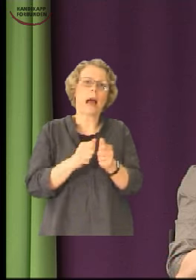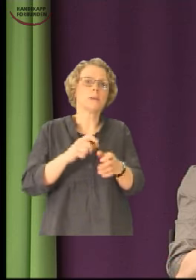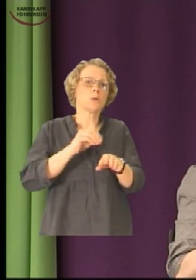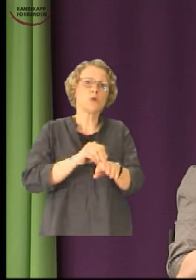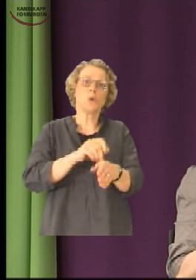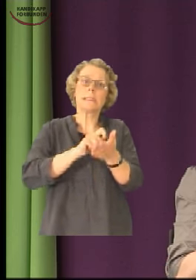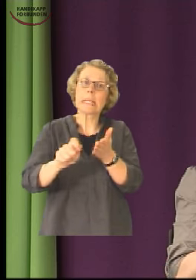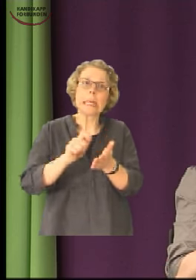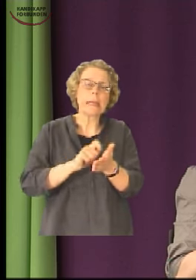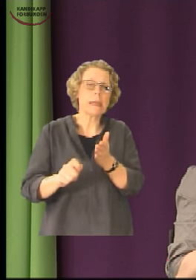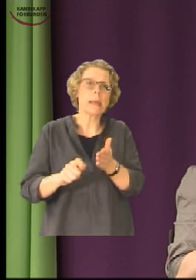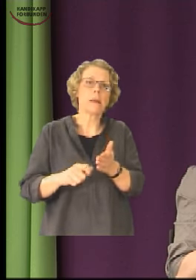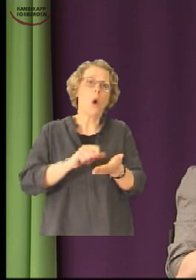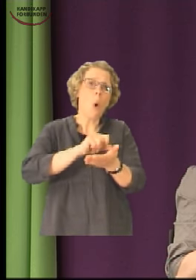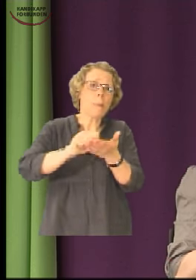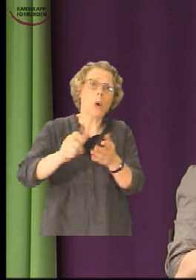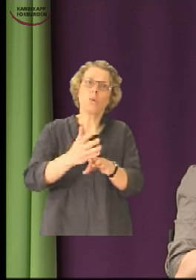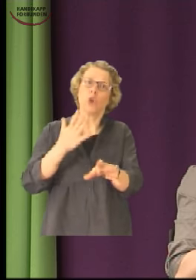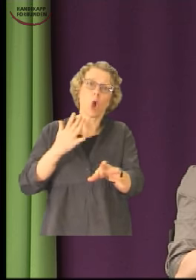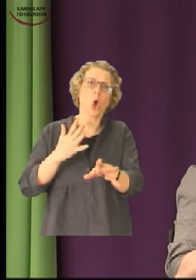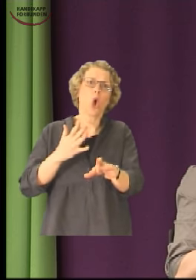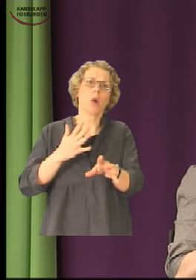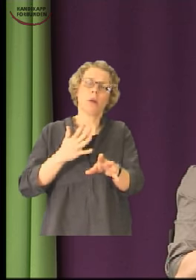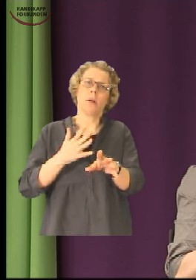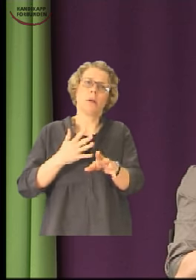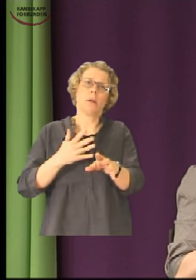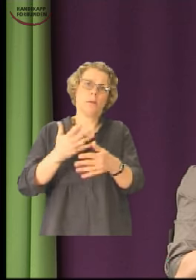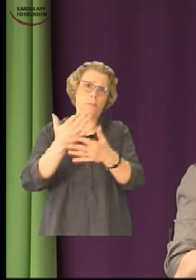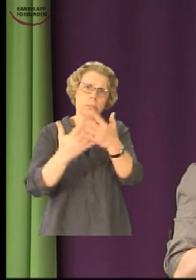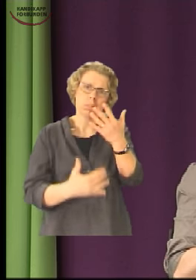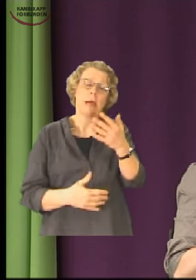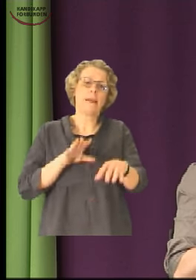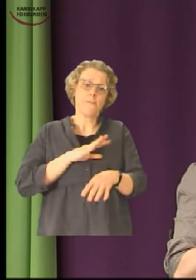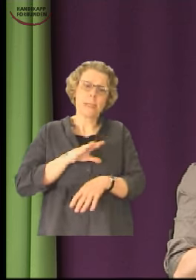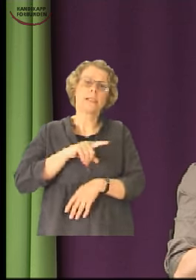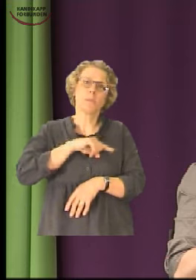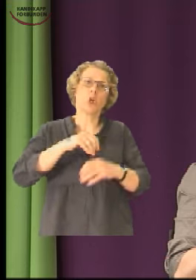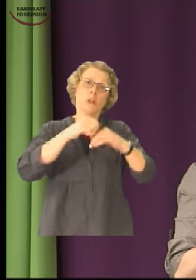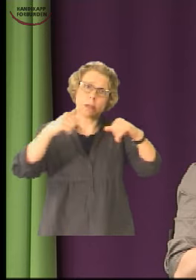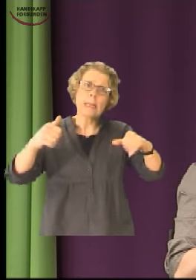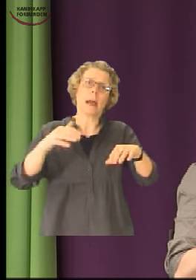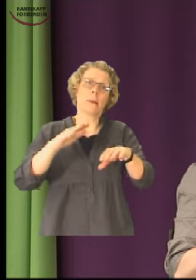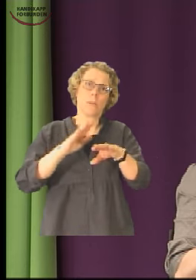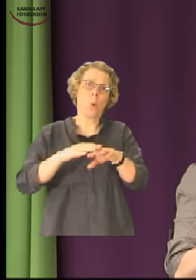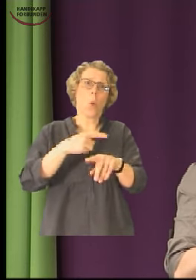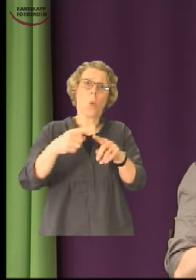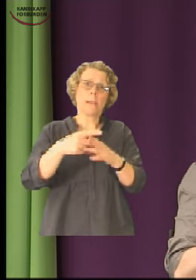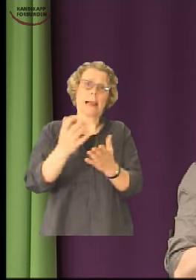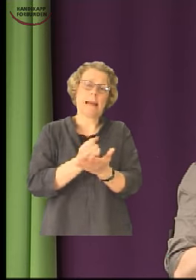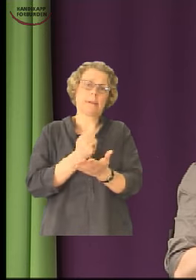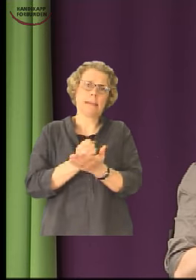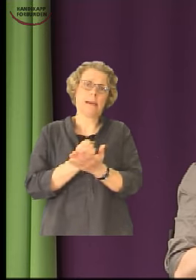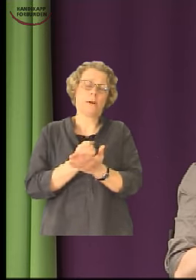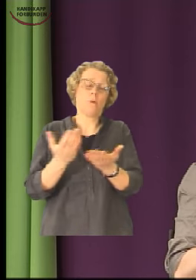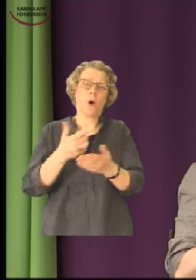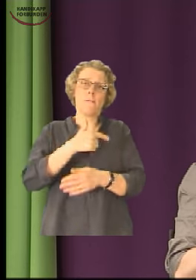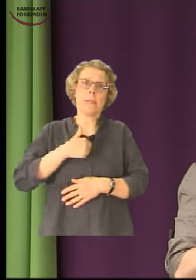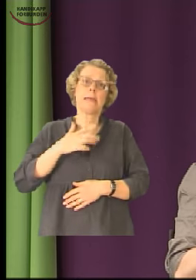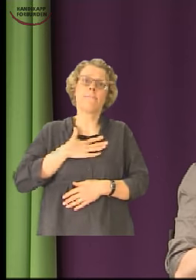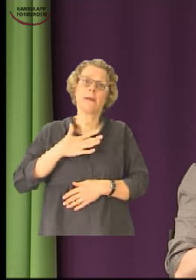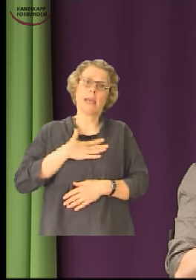till operationsköer etc. Det är en stor skillnad. Vad vi skulle önska var att det